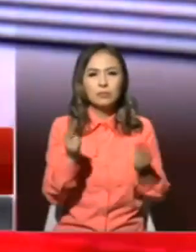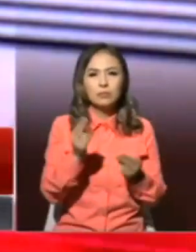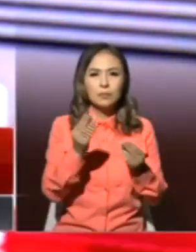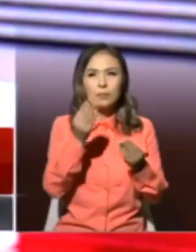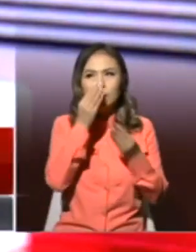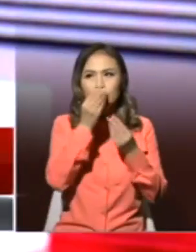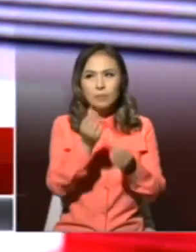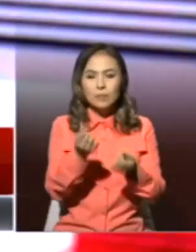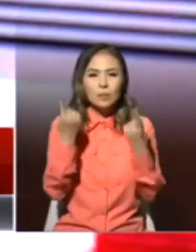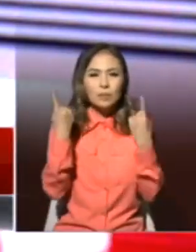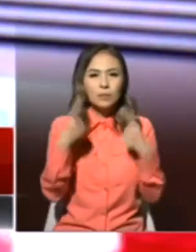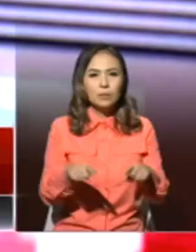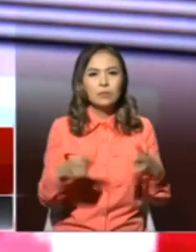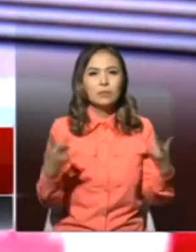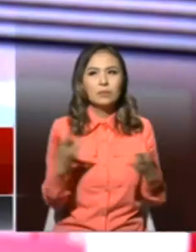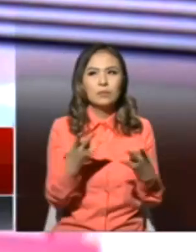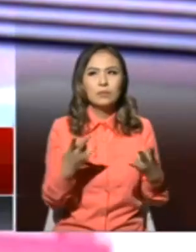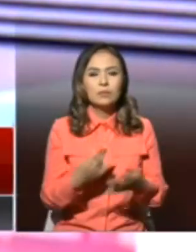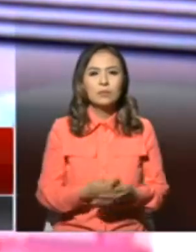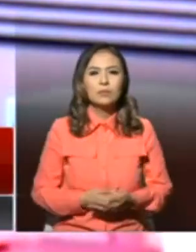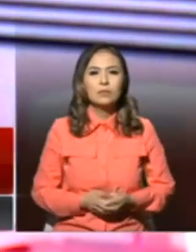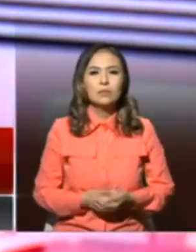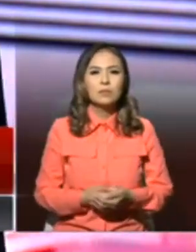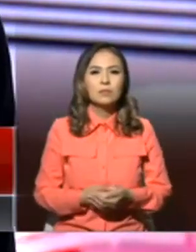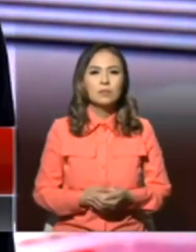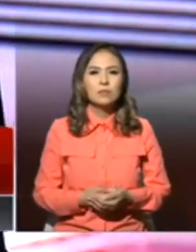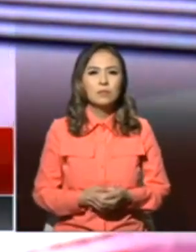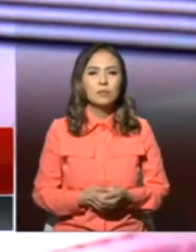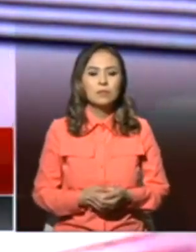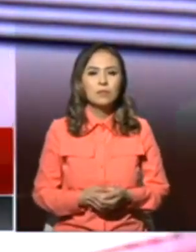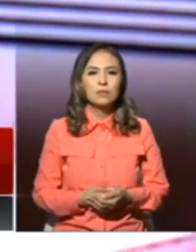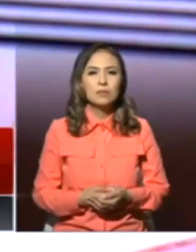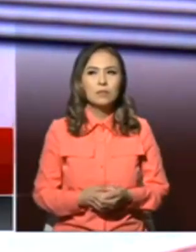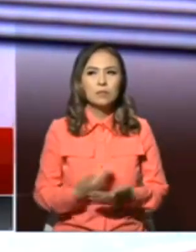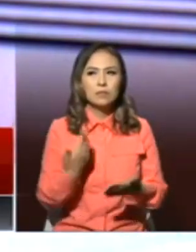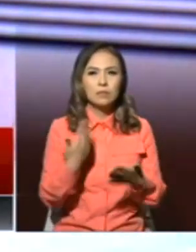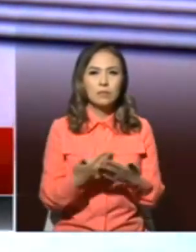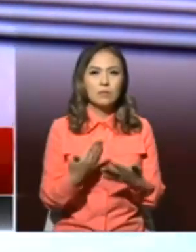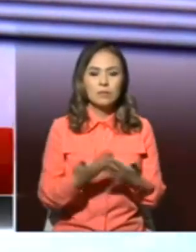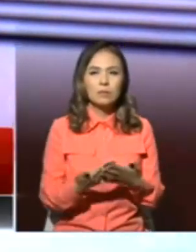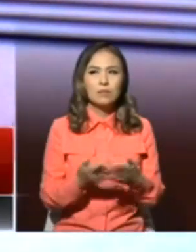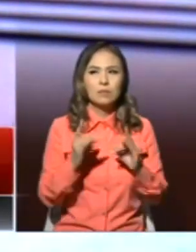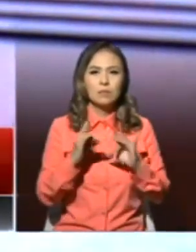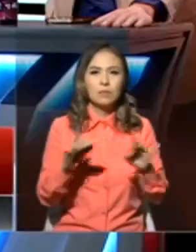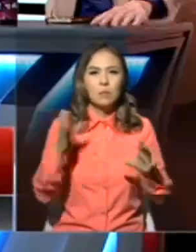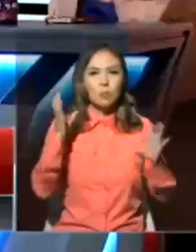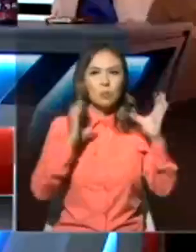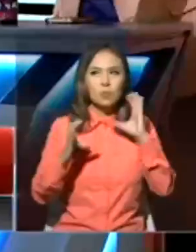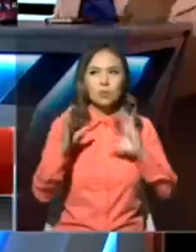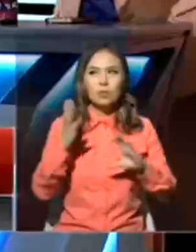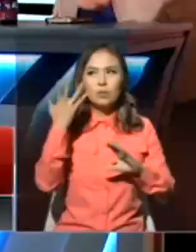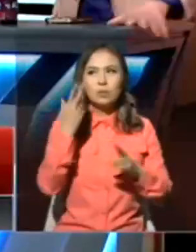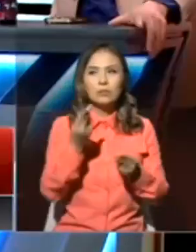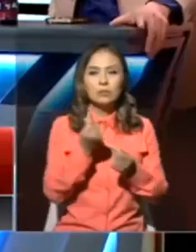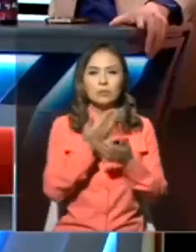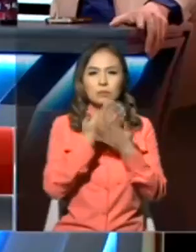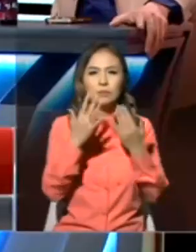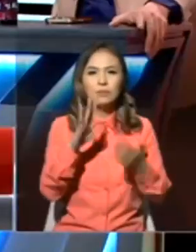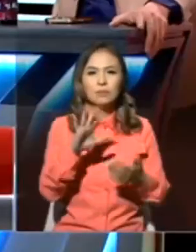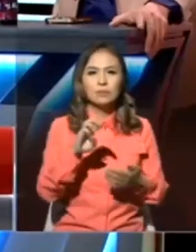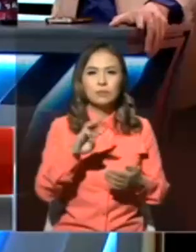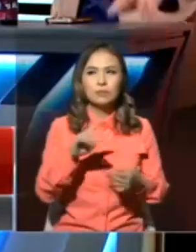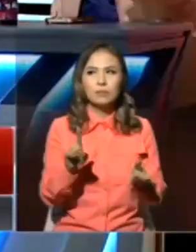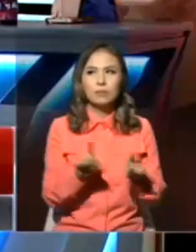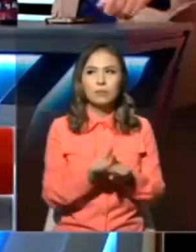басқа мәселемен ауыстыру керек. Басқа нәрсеге. Қызығушылықтан бұрын жаңа Руслан мырзаның мысалын келтіре кетейін, иә, студент кезде ақшамыз жоқ болды, 500 теңге өтті,